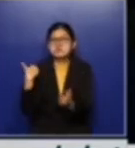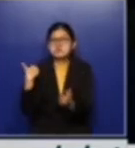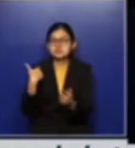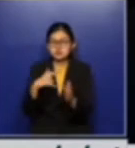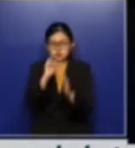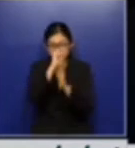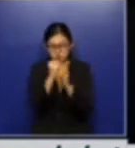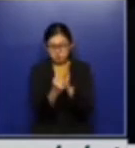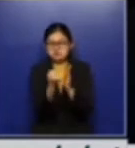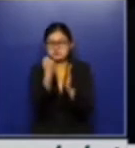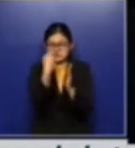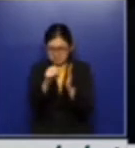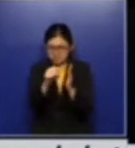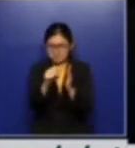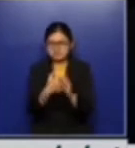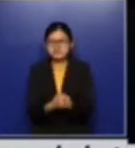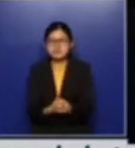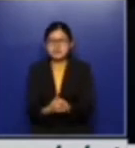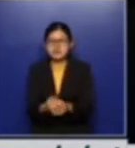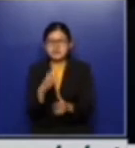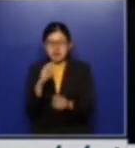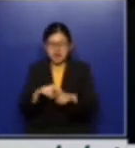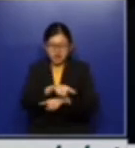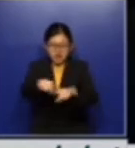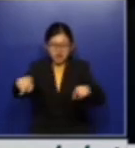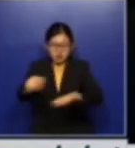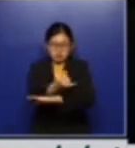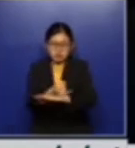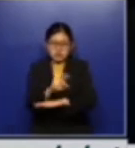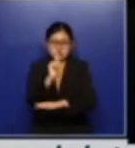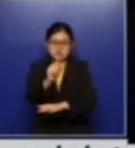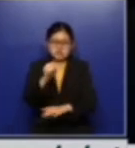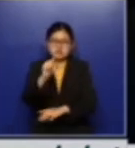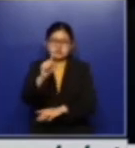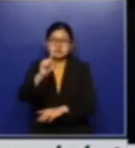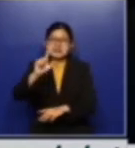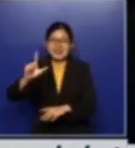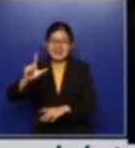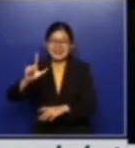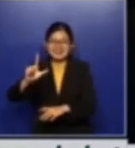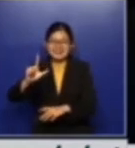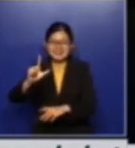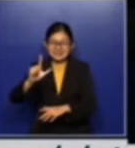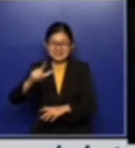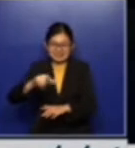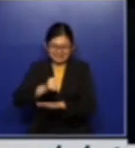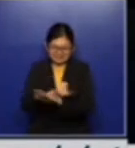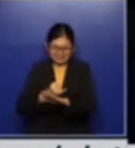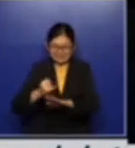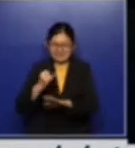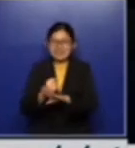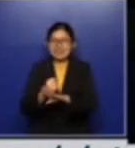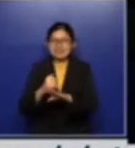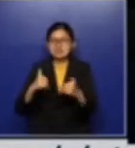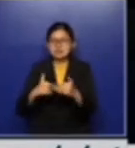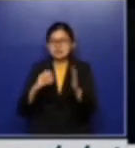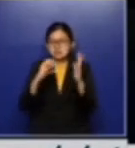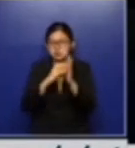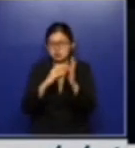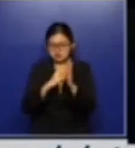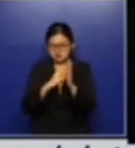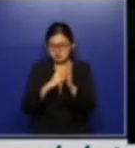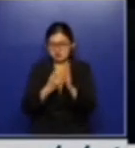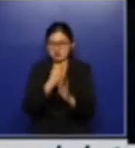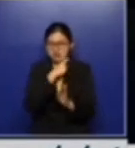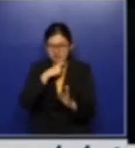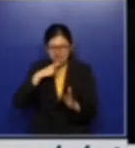จังหวัดนาข้าวไม่ต่ำกว่า 1.15 ล้านไร่กำลังประสบปัญหาท่านประธานครับภัยแล้งในภาคกลางขณะนี้